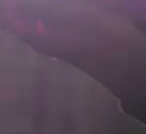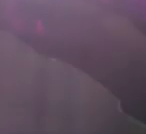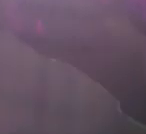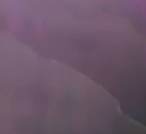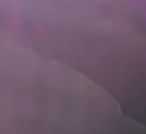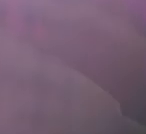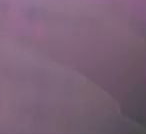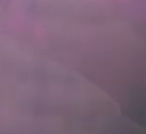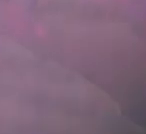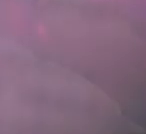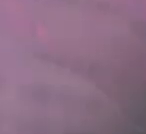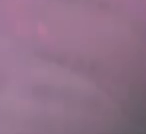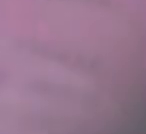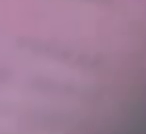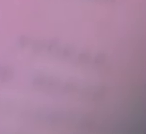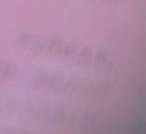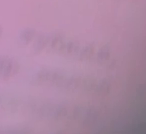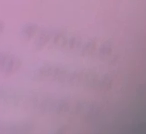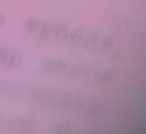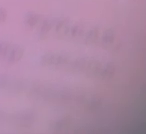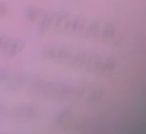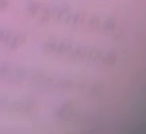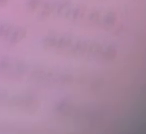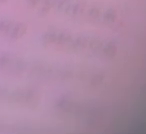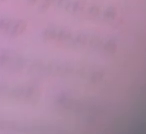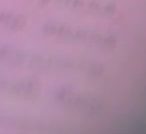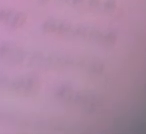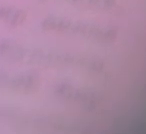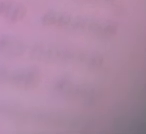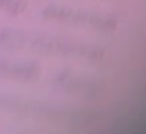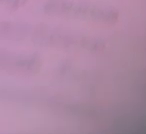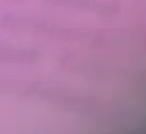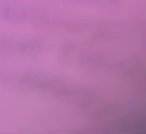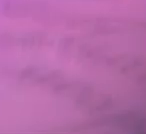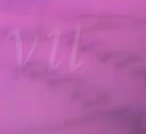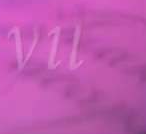bor azob-uqubatlarini boshdan kechirib, tikanli